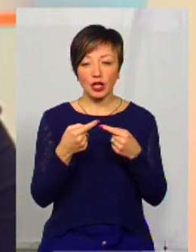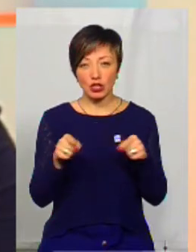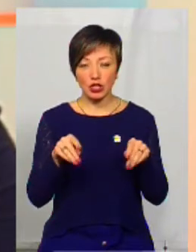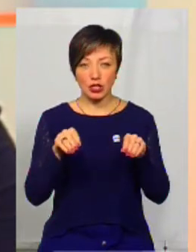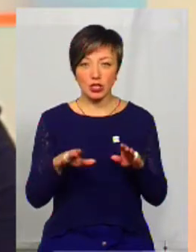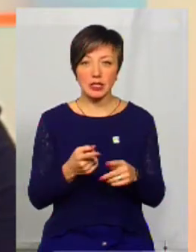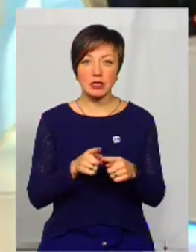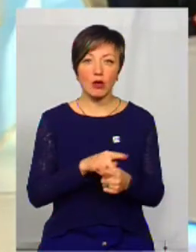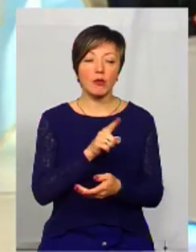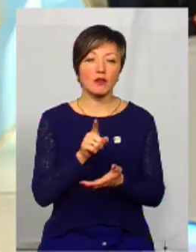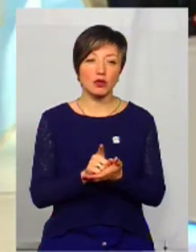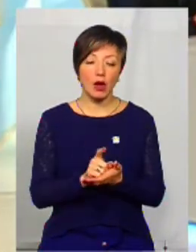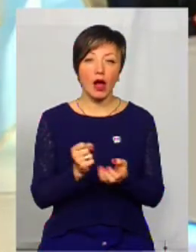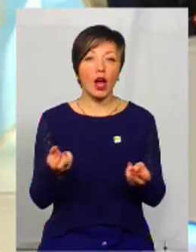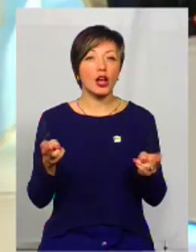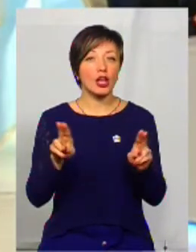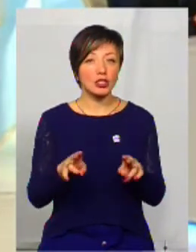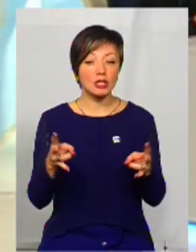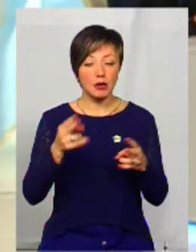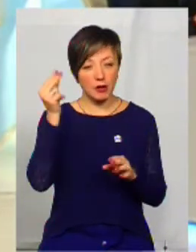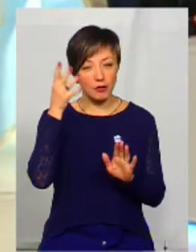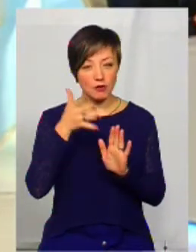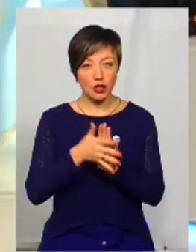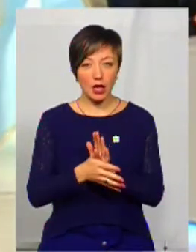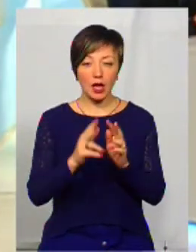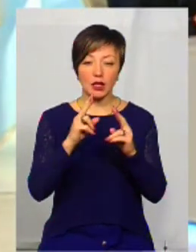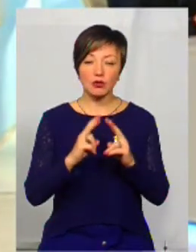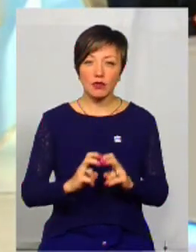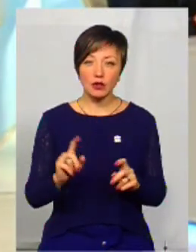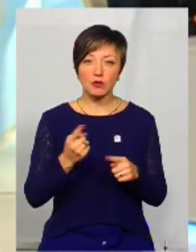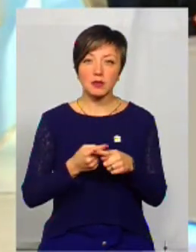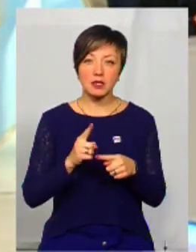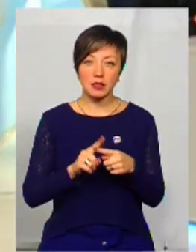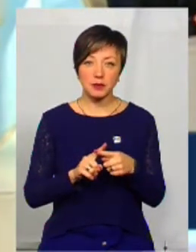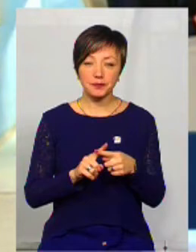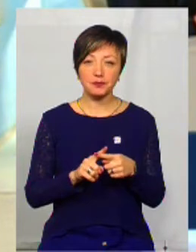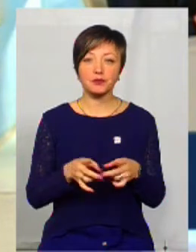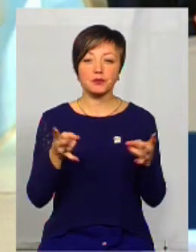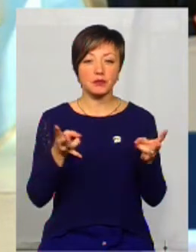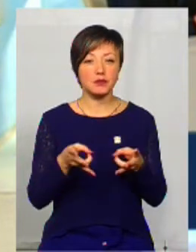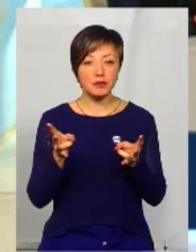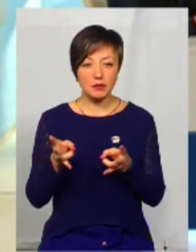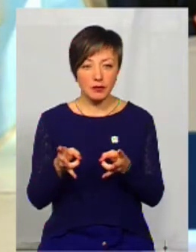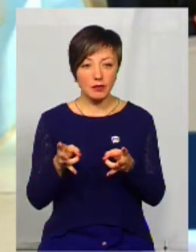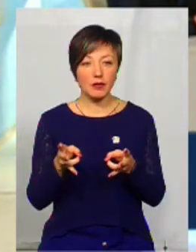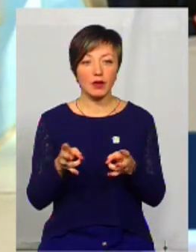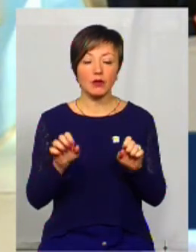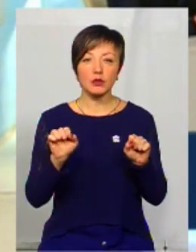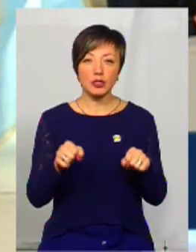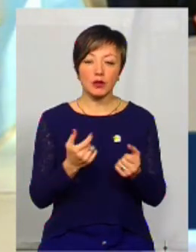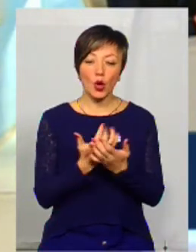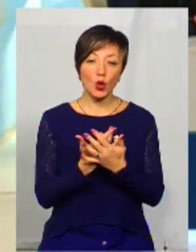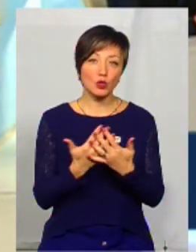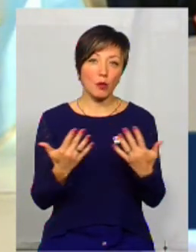рішення. Це є обов'язковим. А решту треба вивчати, аналізувати, і щоб ці, яка потреба, і саме може